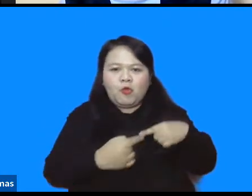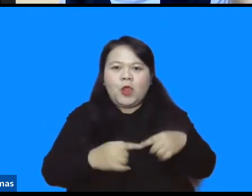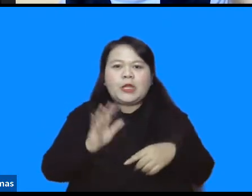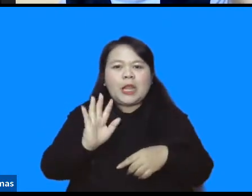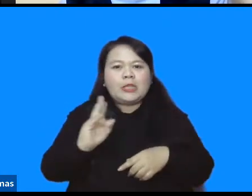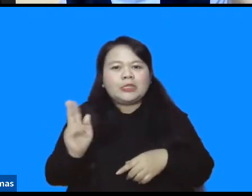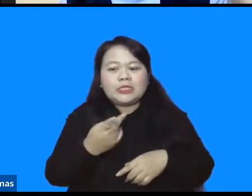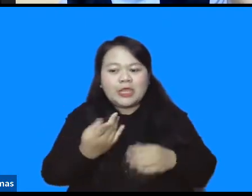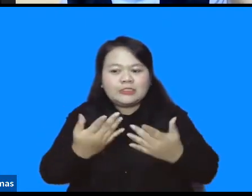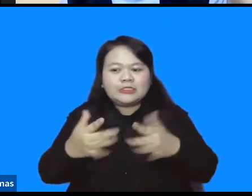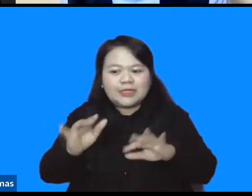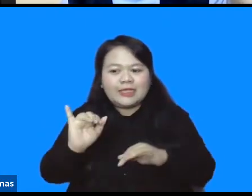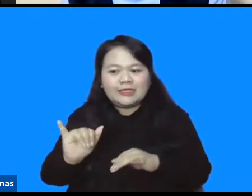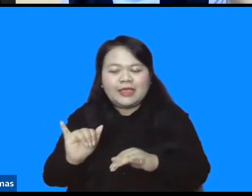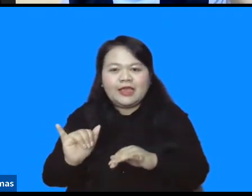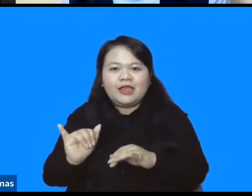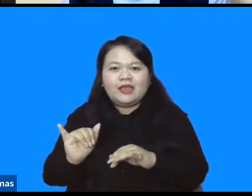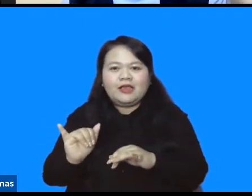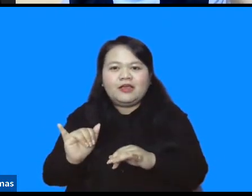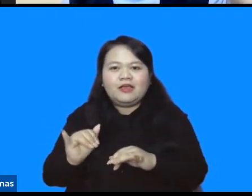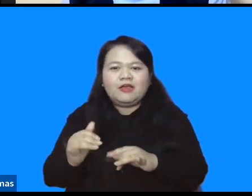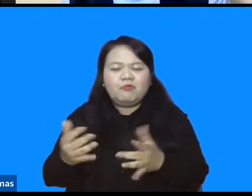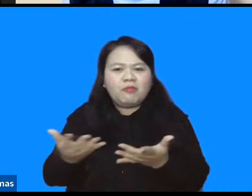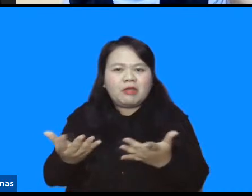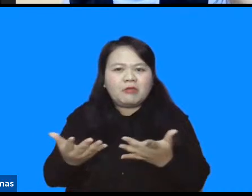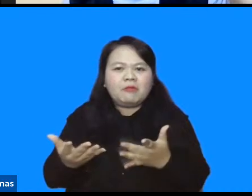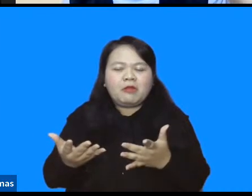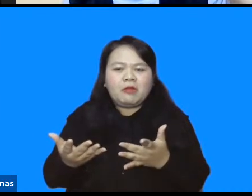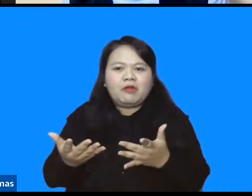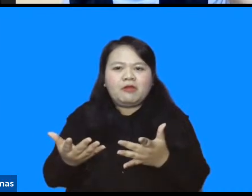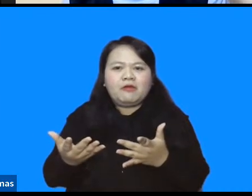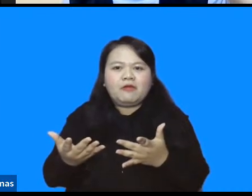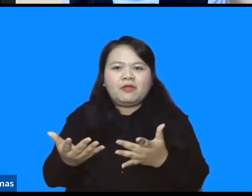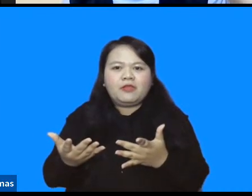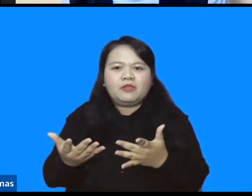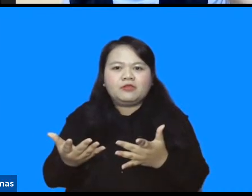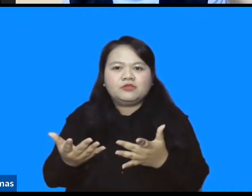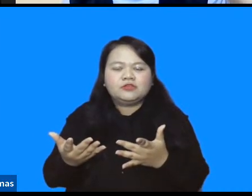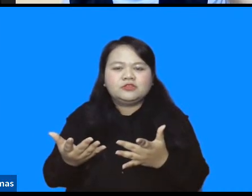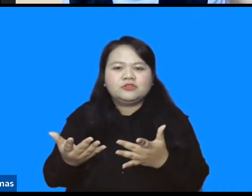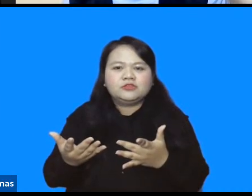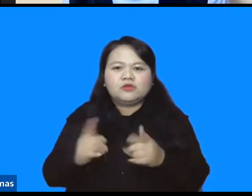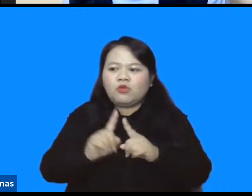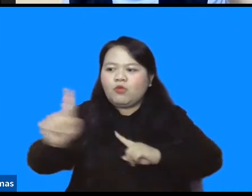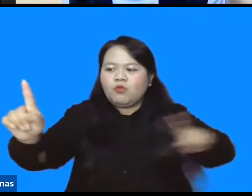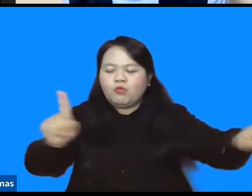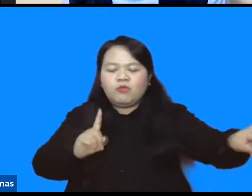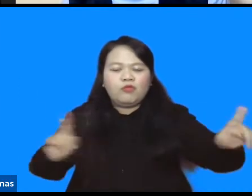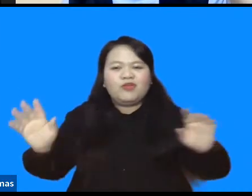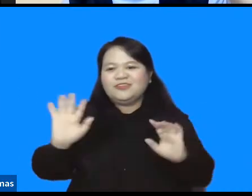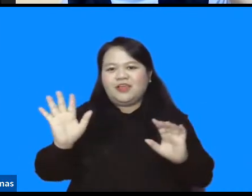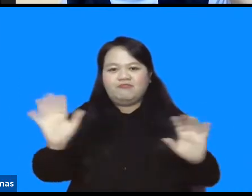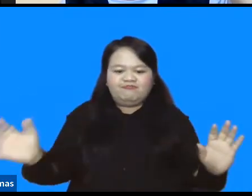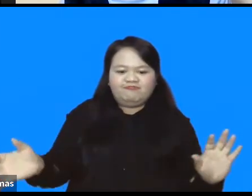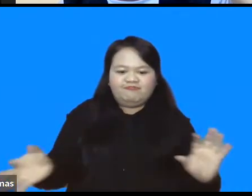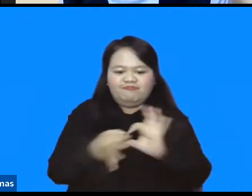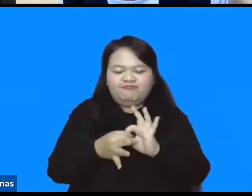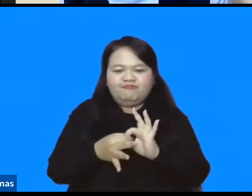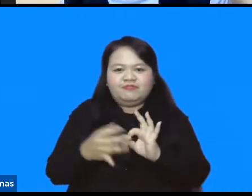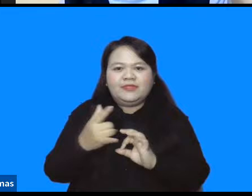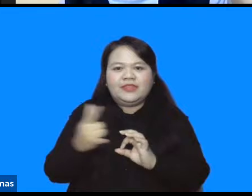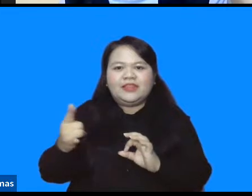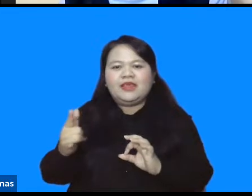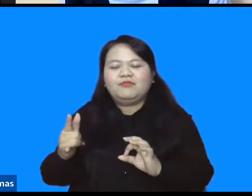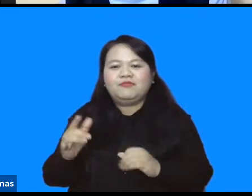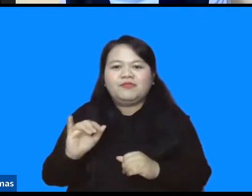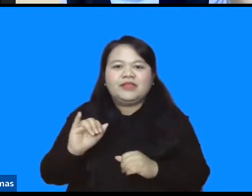kita kalau udah selesai gimana dong kita apa ya jangan seolah-olah nggak ketemu lagi dong gitu. Saya bukan menghibur